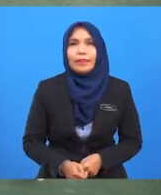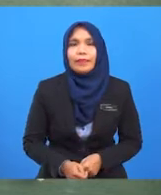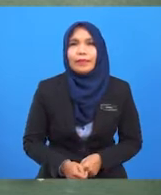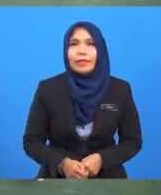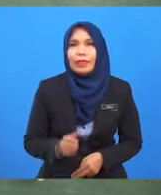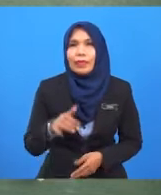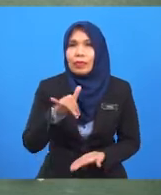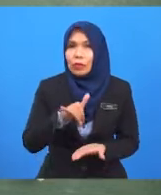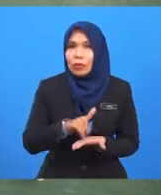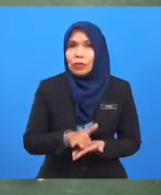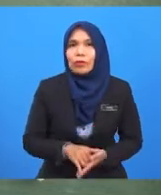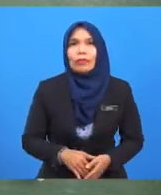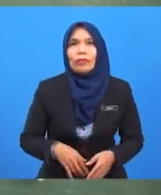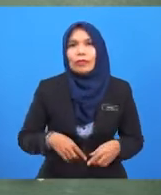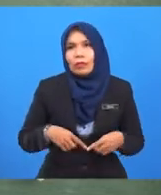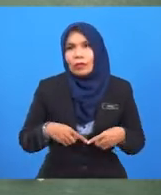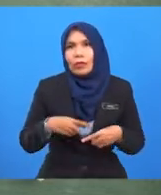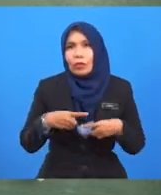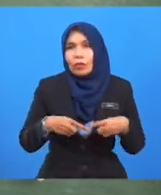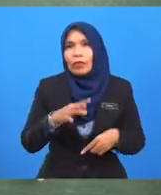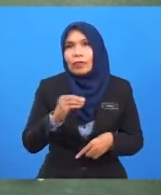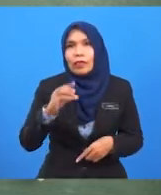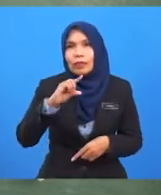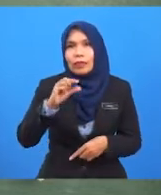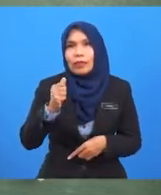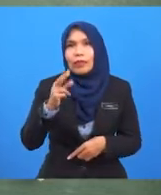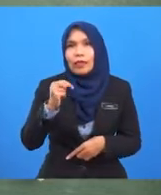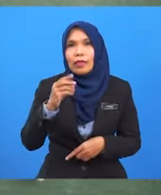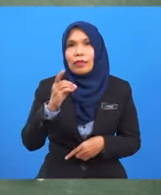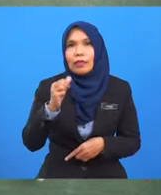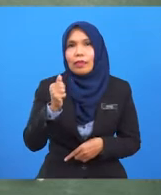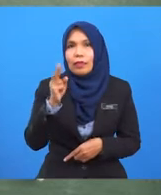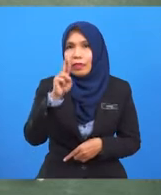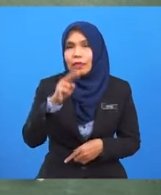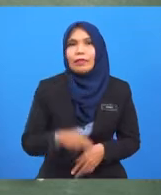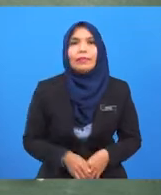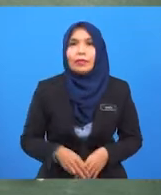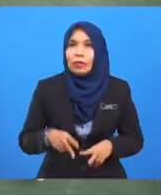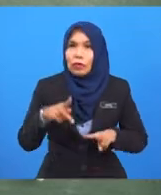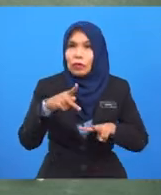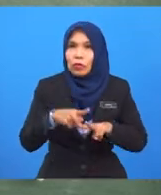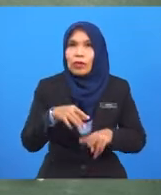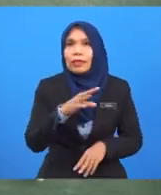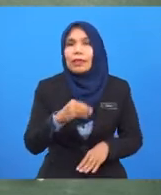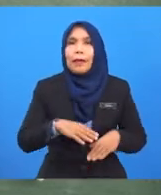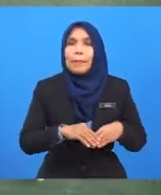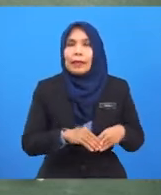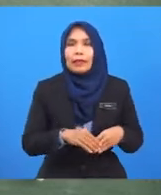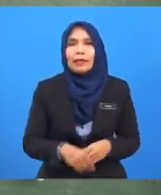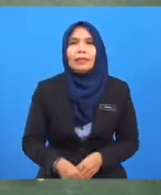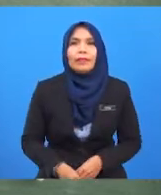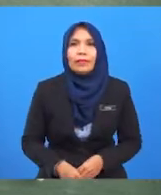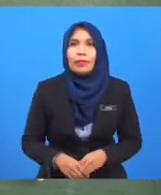iaitu roda dan gandar, tuas dan baji. Cuba